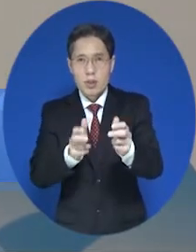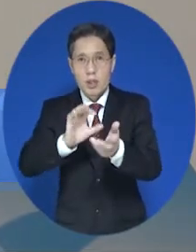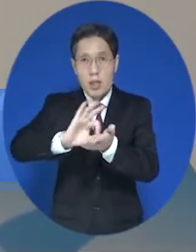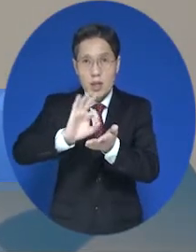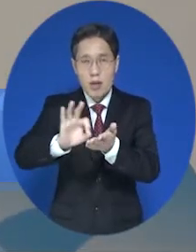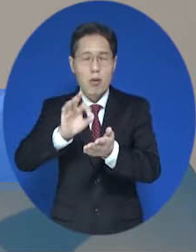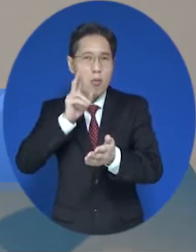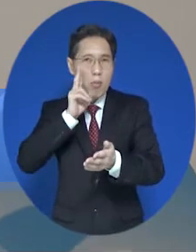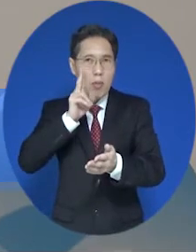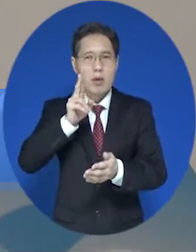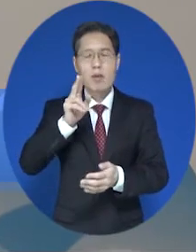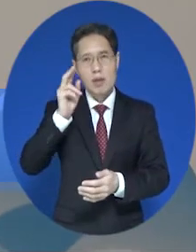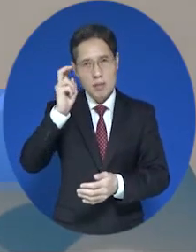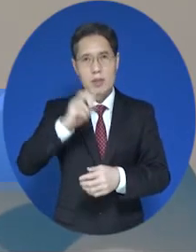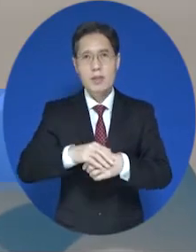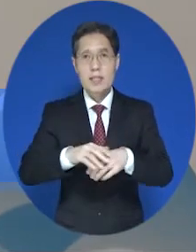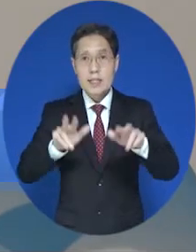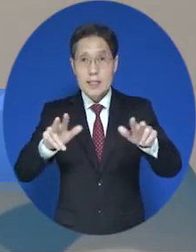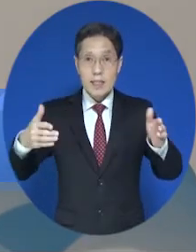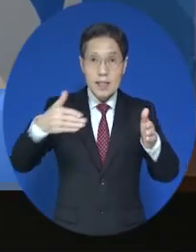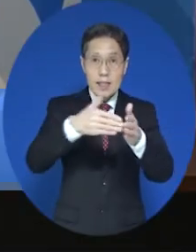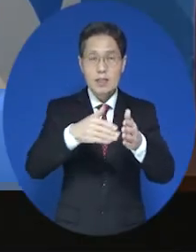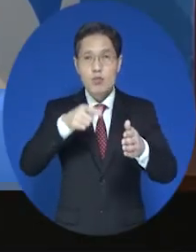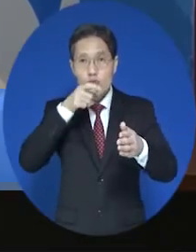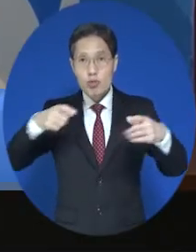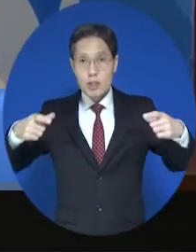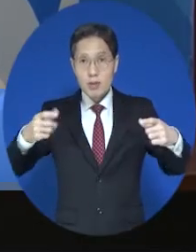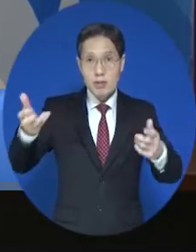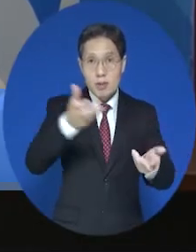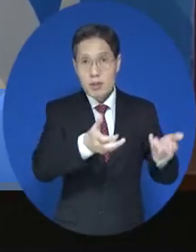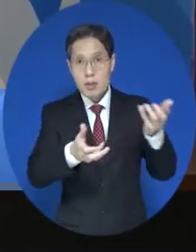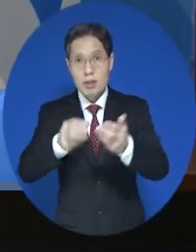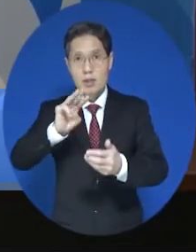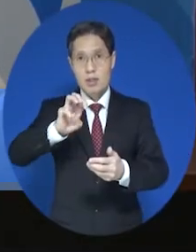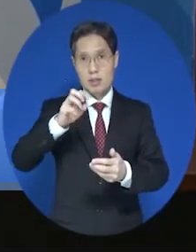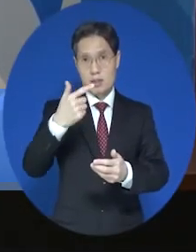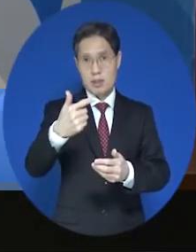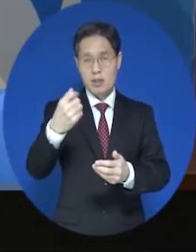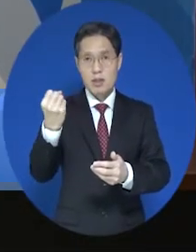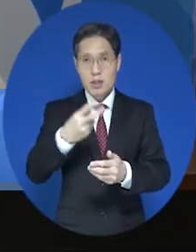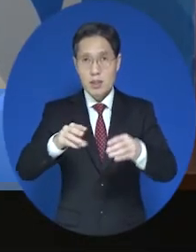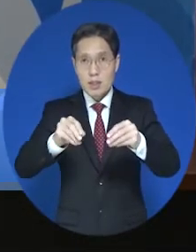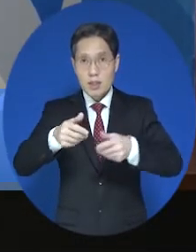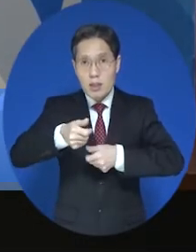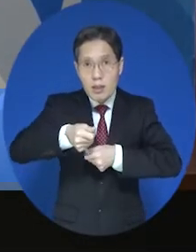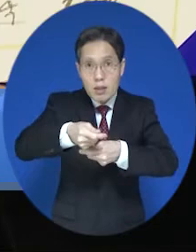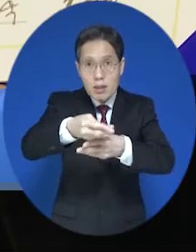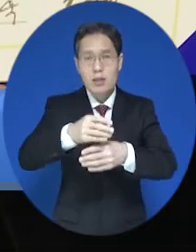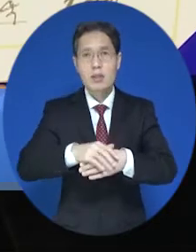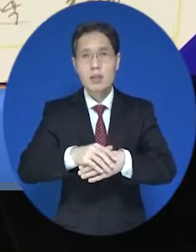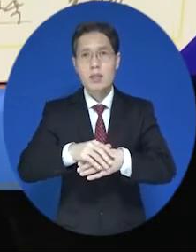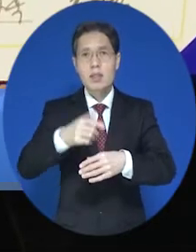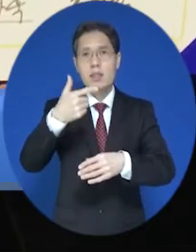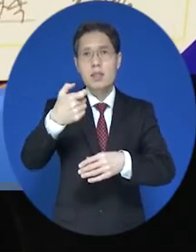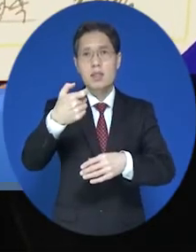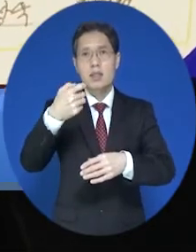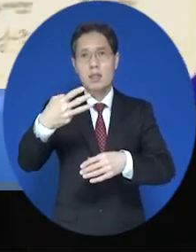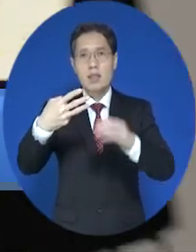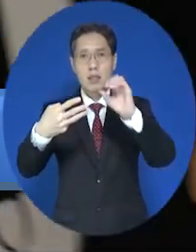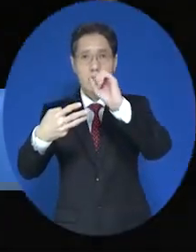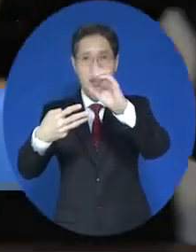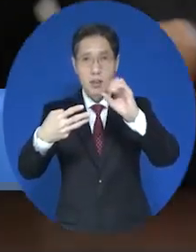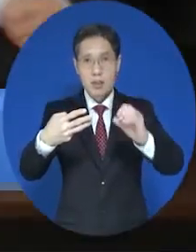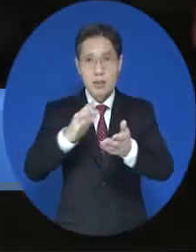물산업 클러스터 에는 현재까지 36 개 물 기업을 유치 했고 부지 면적 기준으로 약 63%